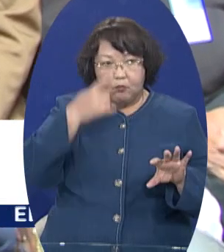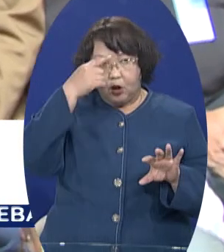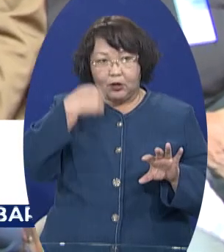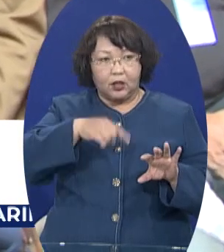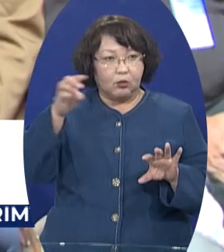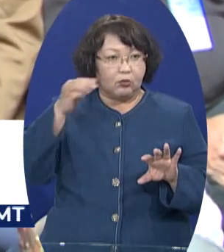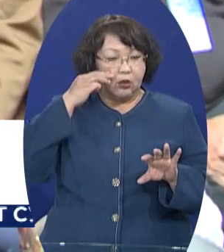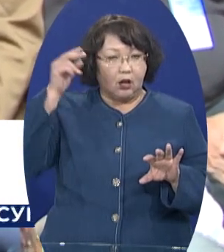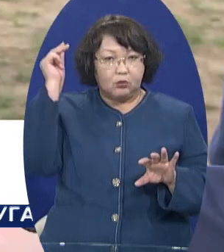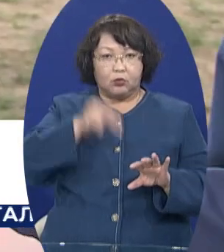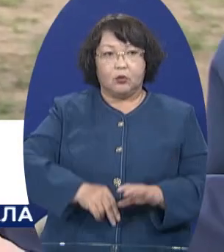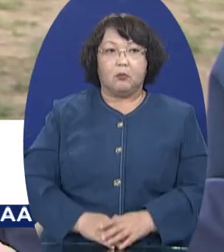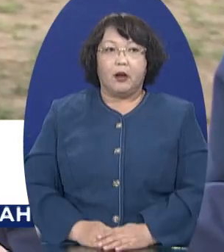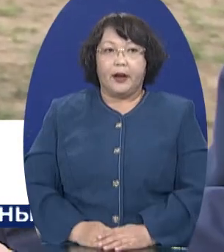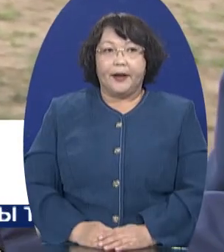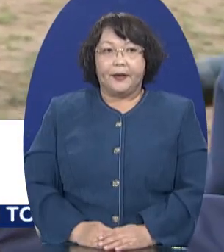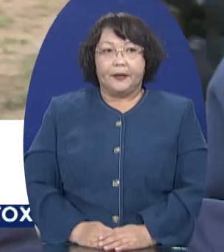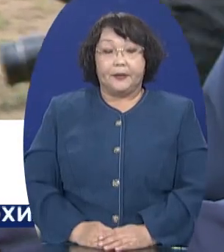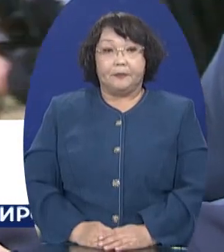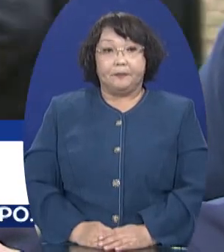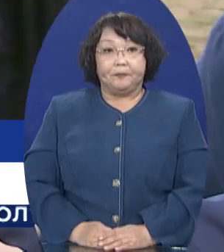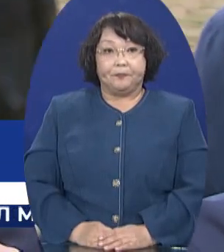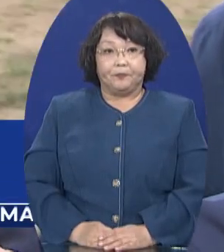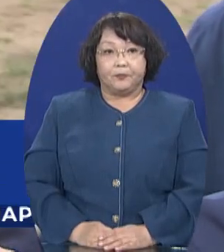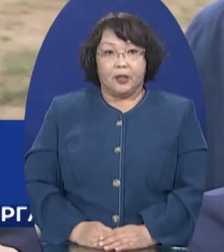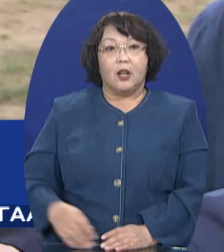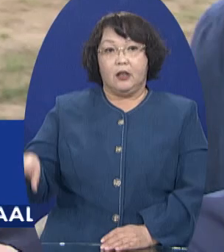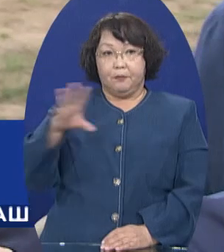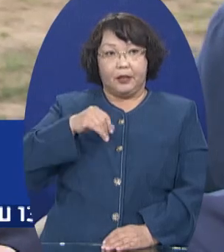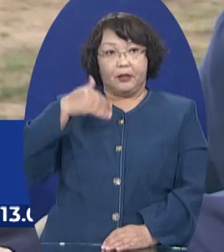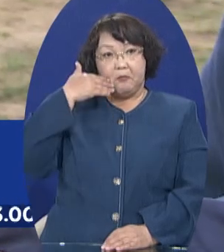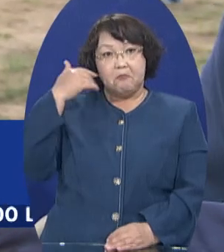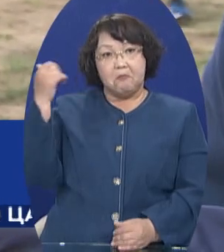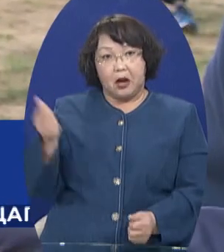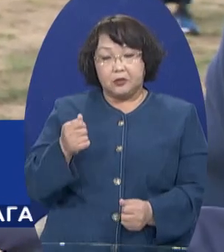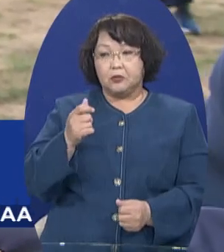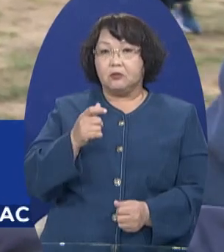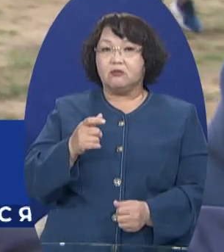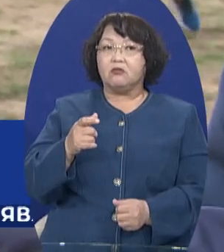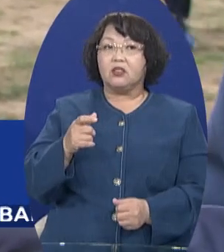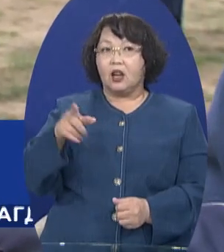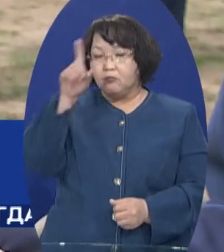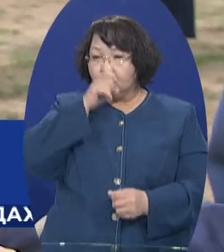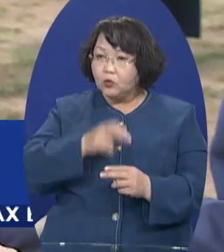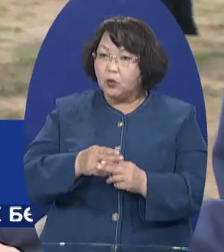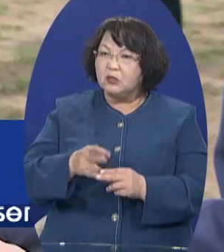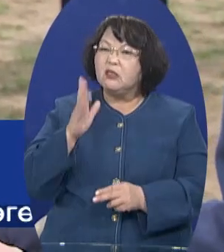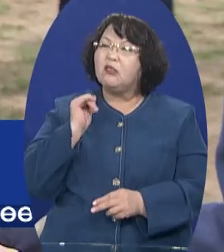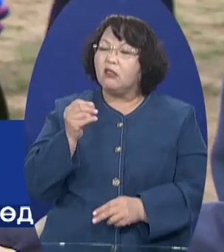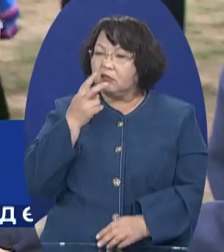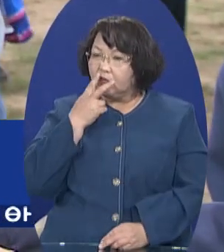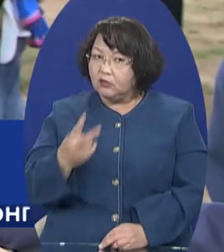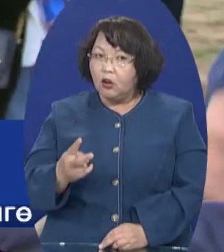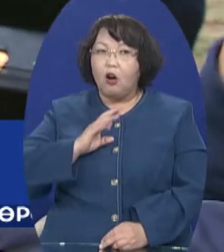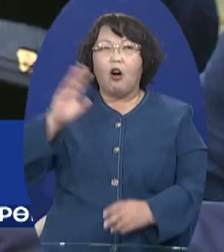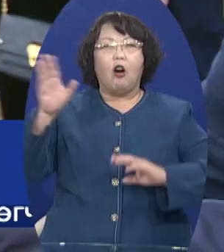суралцж байна. This is great for your country, but this is... Бид малчны хотонд эрүүл мэндийн тусламж хэрхэн үүдгийг харлаа. Тал нутагта дархан